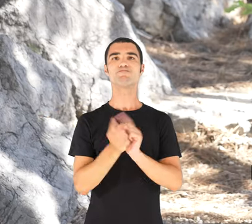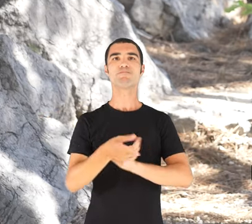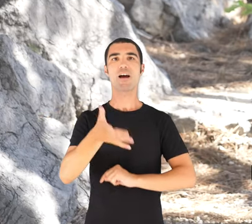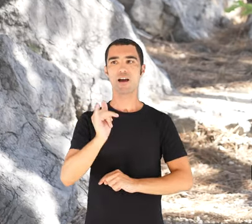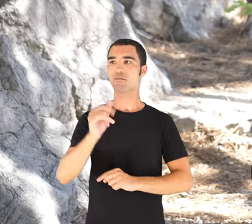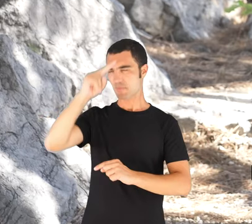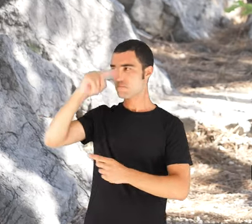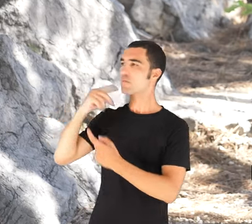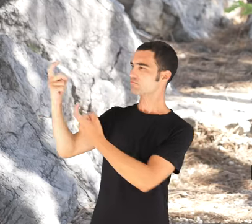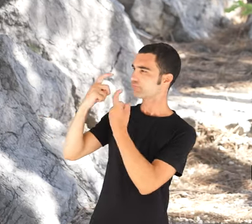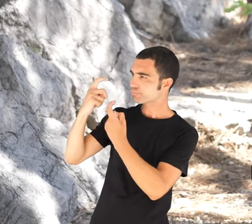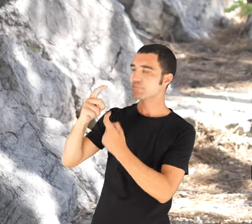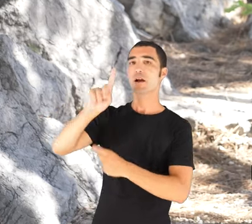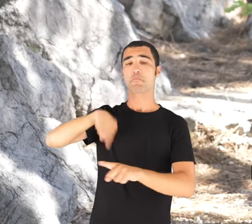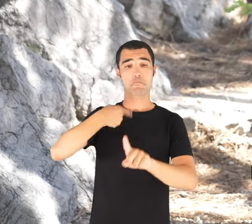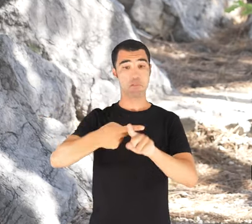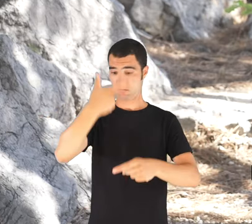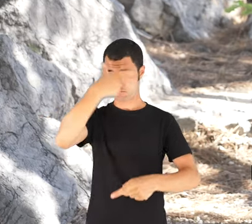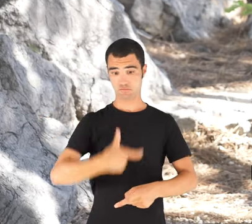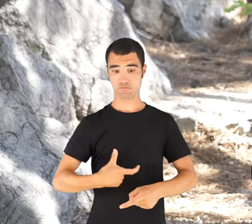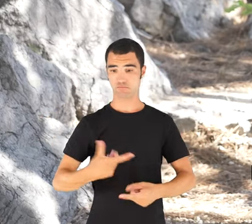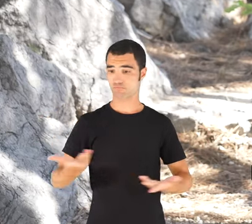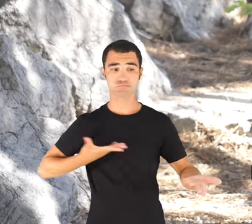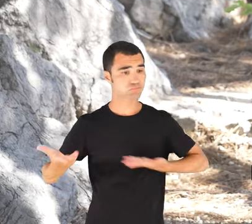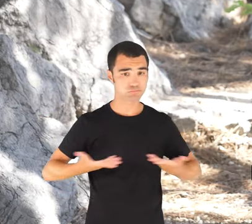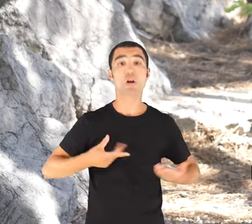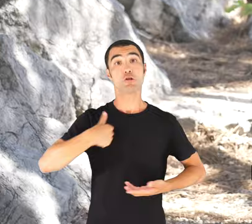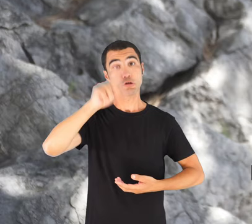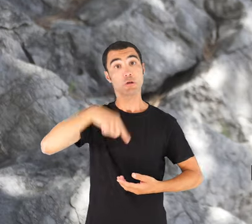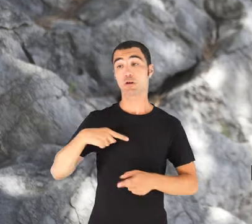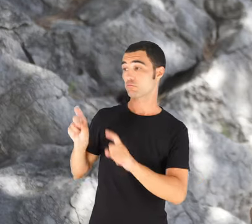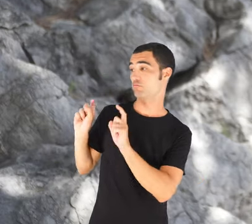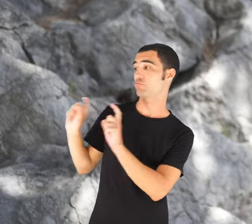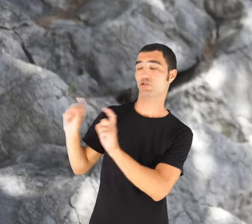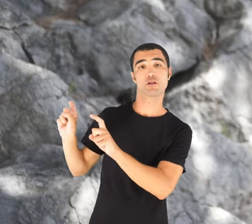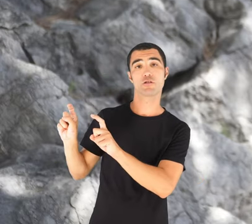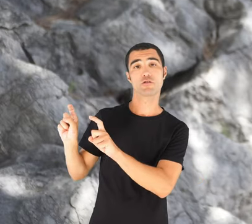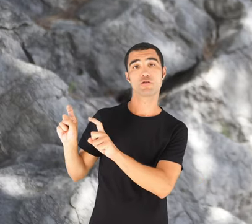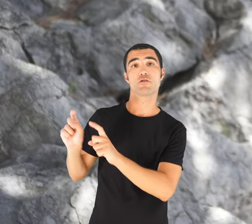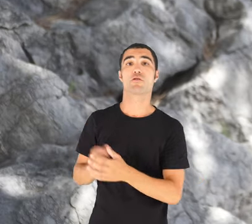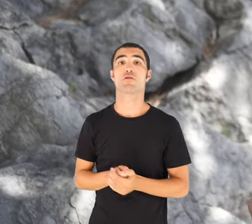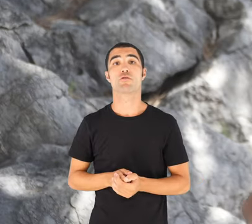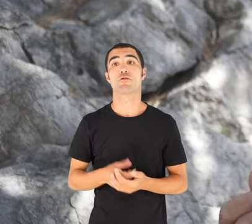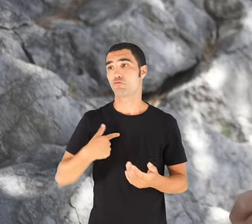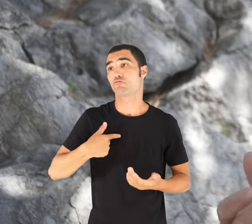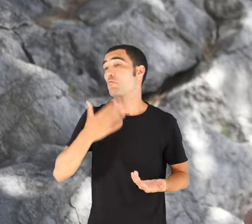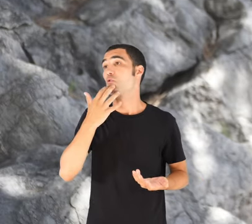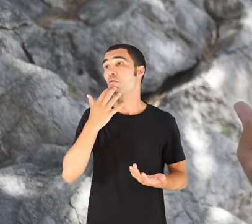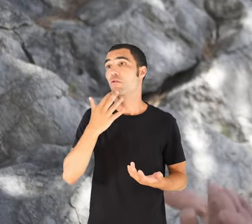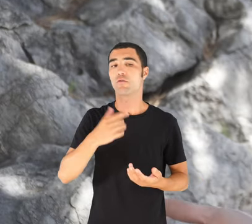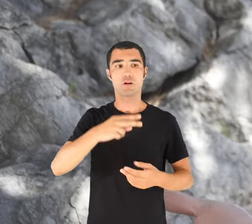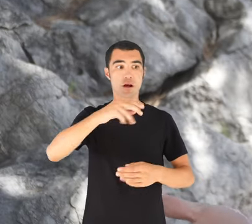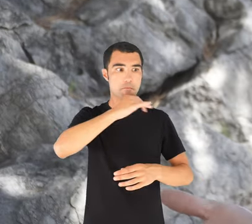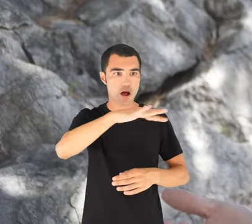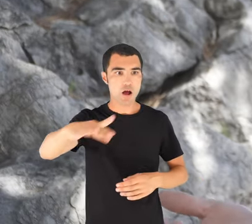que tant el que m'ha ensenyat mon pare, com jo també li he ensenyat segons quines coses, jo li he ensenyat, en certa manera,